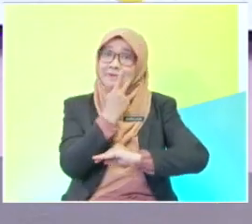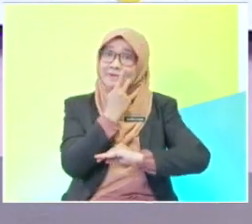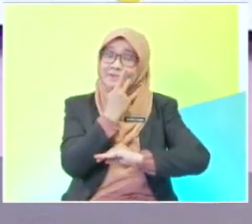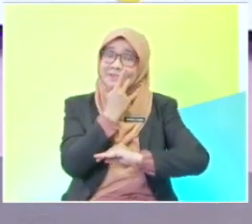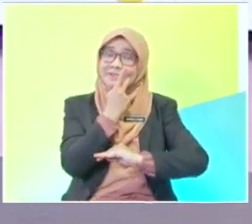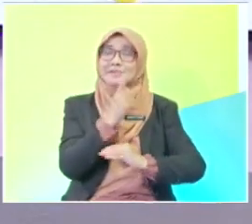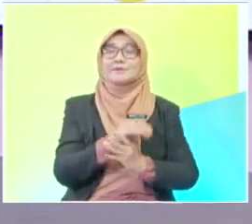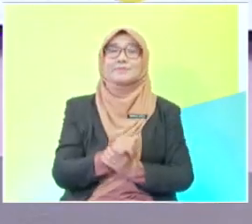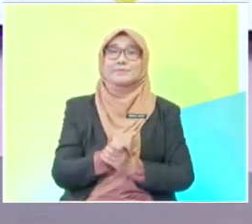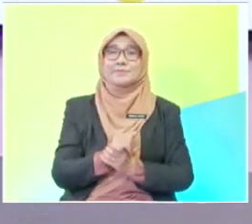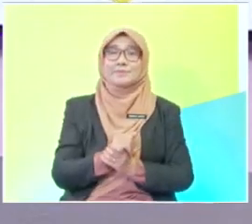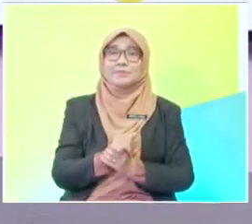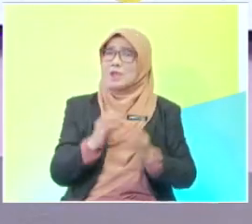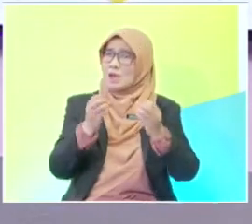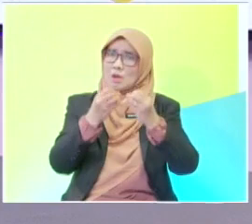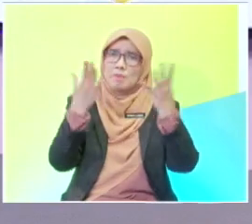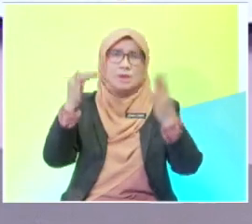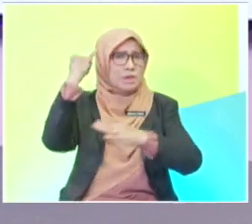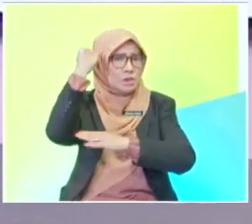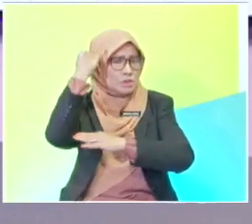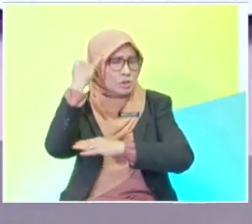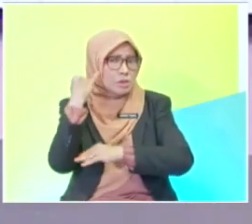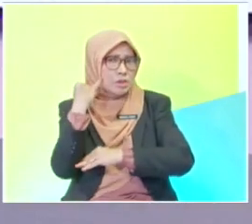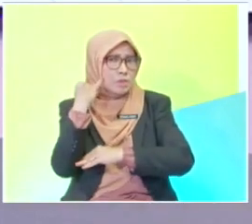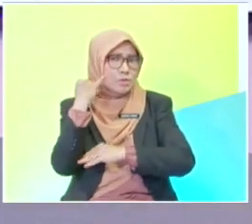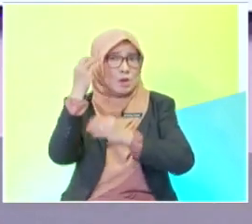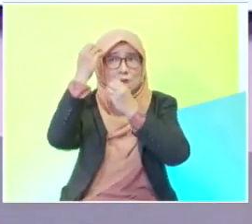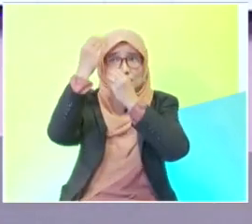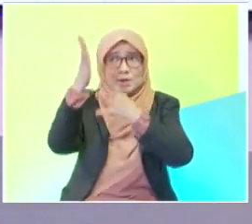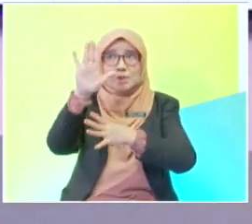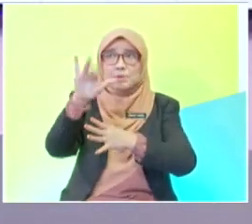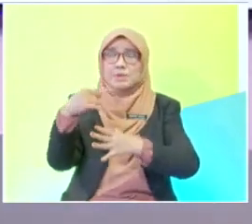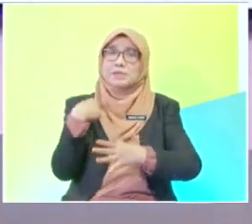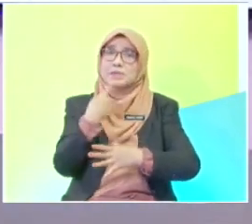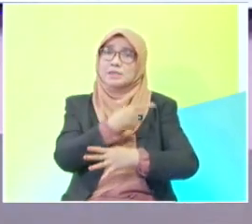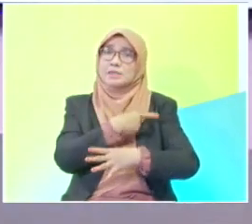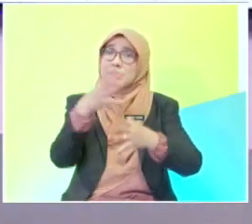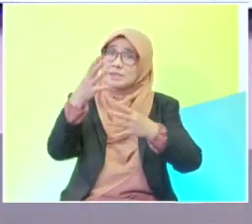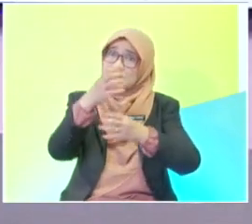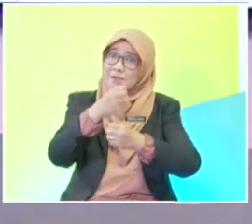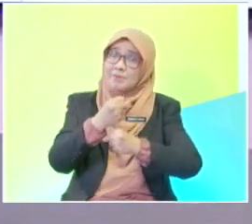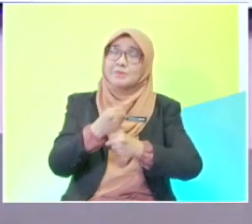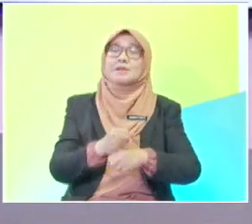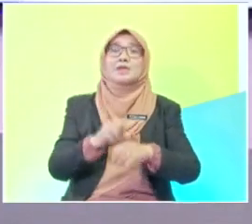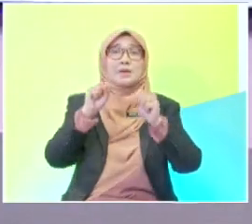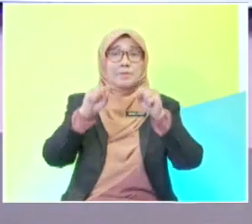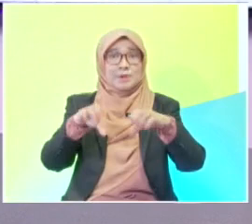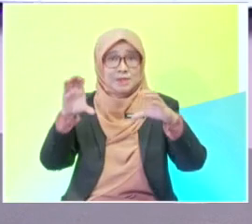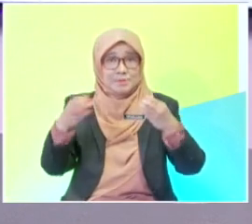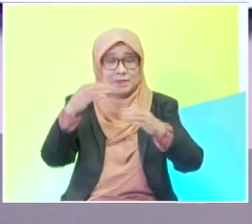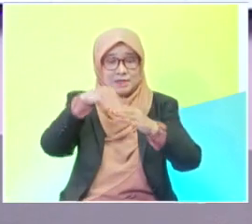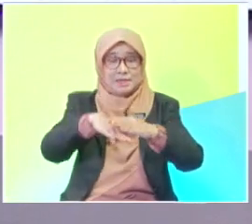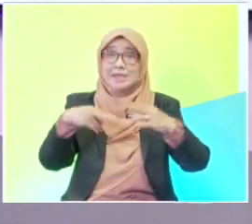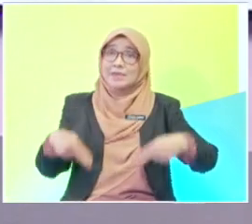kasih banyak-banyak Cikgu Nisa. Saya rasa banyak ilmu, maklumat yang kita dapat serap hari ini dan juga boleh aplikasi dalam kehidupan seharian.